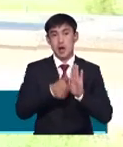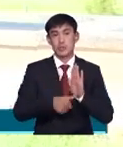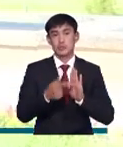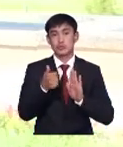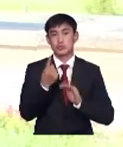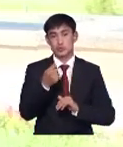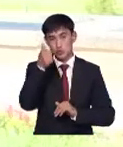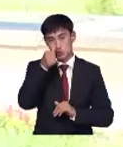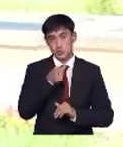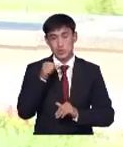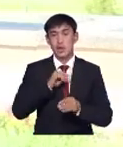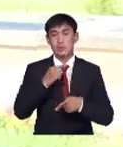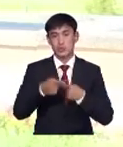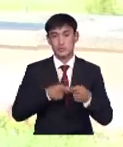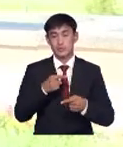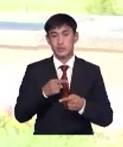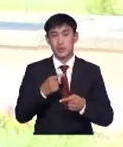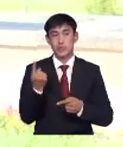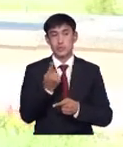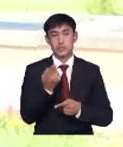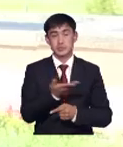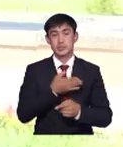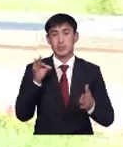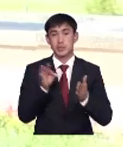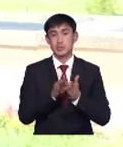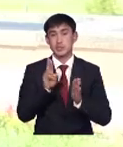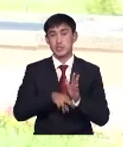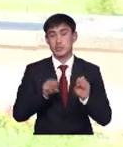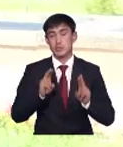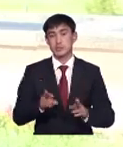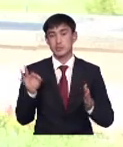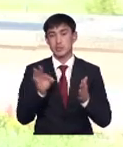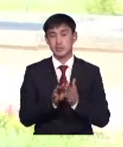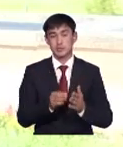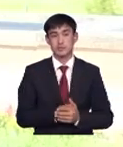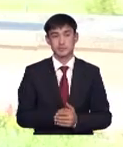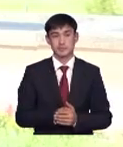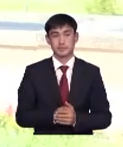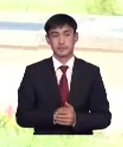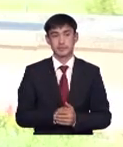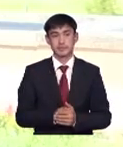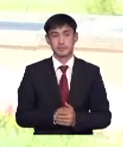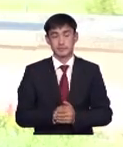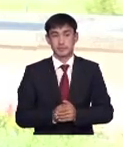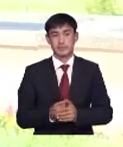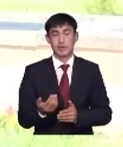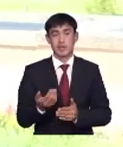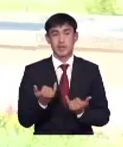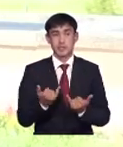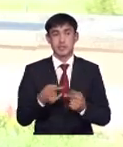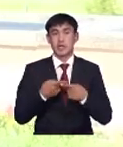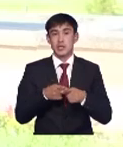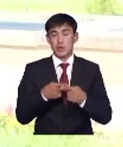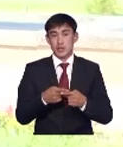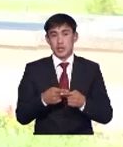жылға қарастырамыз ғой. Сол себепті де ең бірінші біздегі мақсат қауіпсіздік мақсаты. Қауіпсіздік мақсатына келетін болсақ, қазіргі